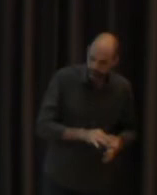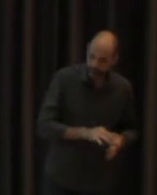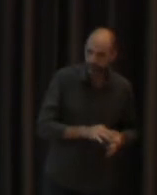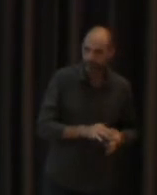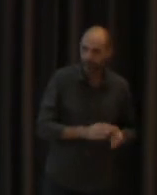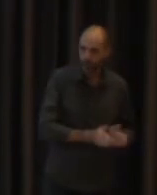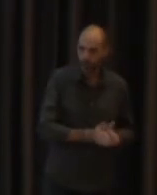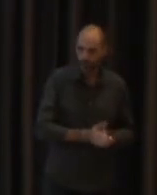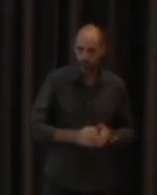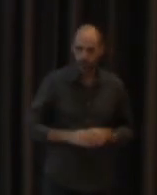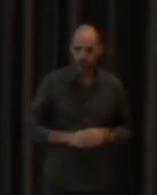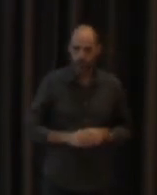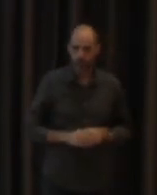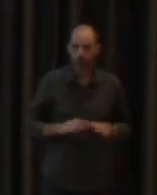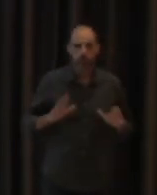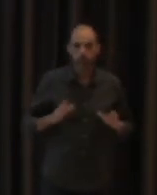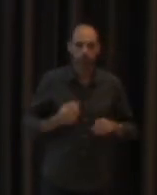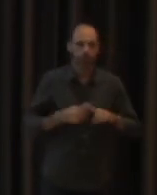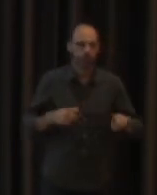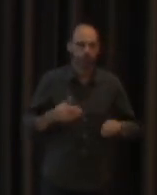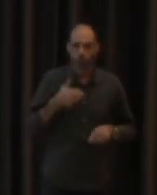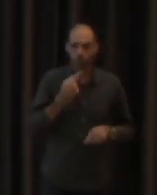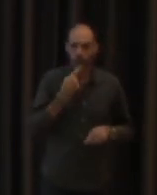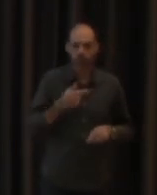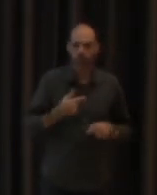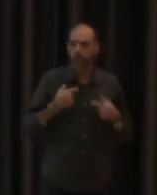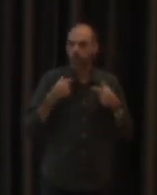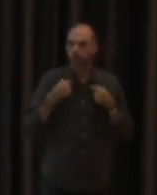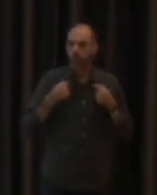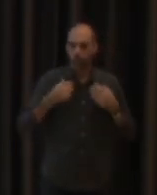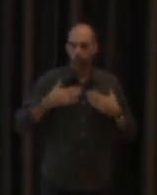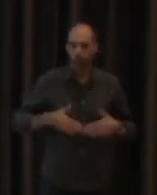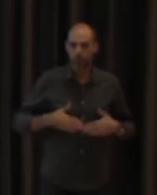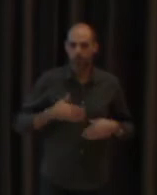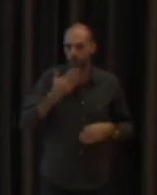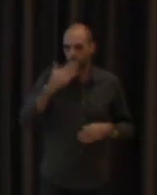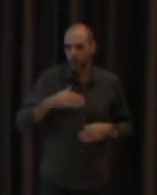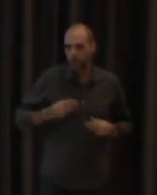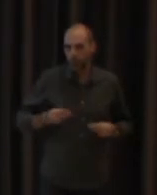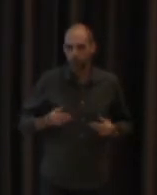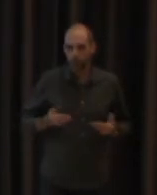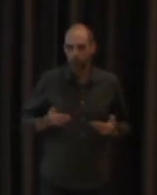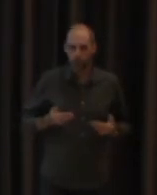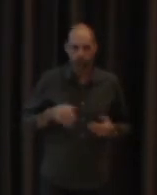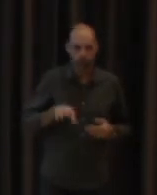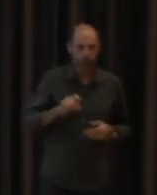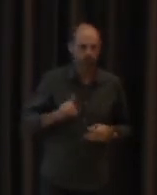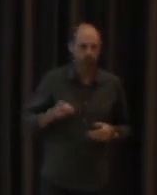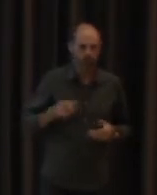per exemple. Però no podríem dir 8C, aquesta brusa no se diu gaire. Una frase que no s'entén, és